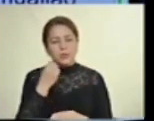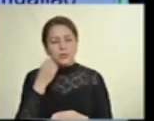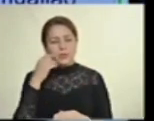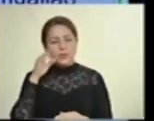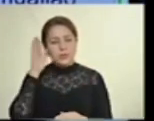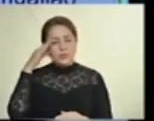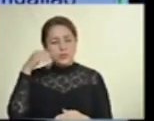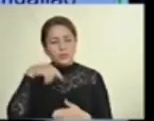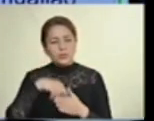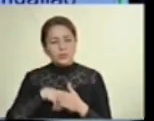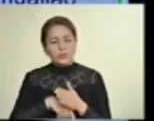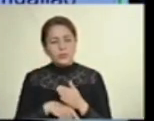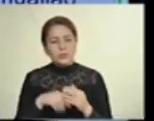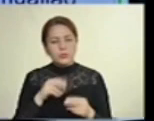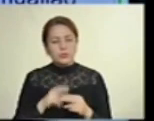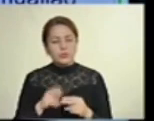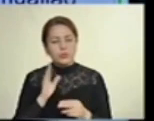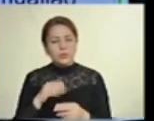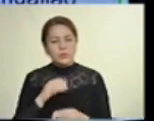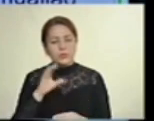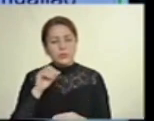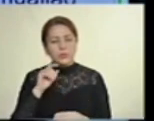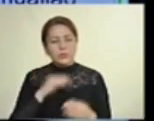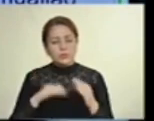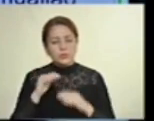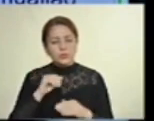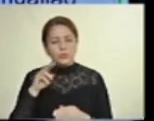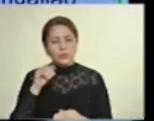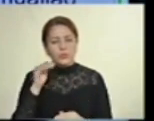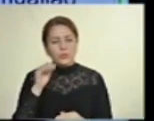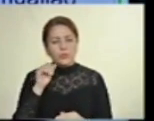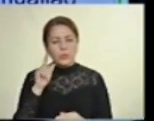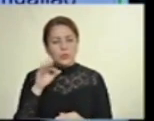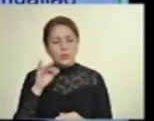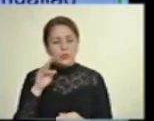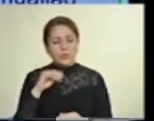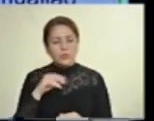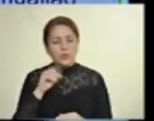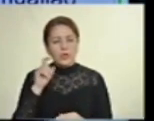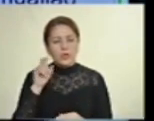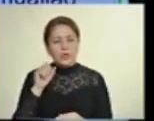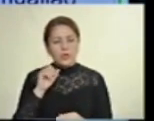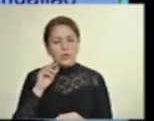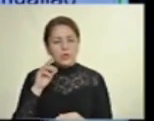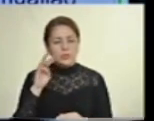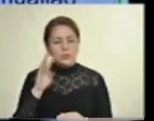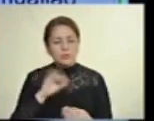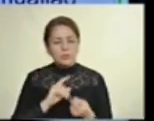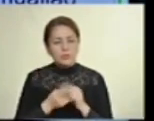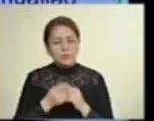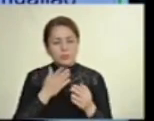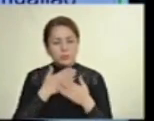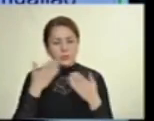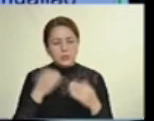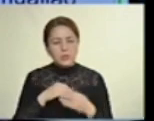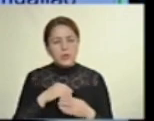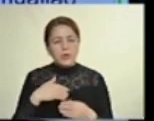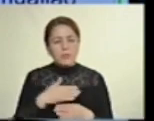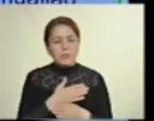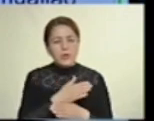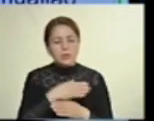tushadi. Suzgich pufagining hajmi o'zgarmasa, baliq muayyan chuqurlikda muallaq